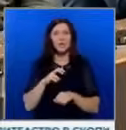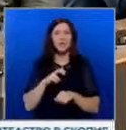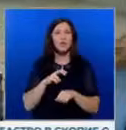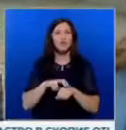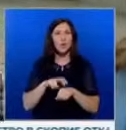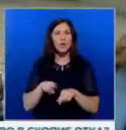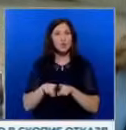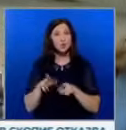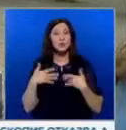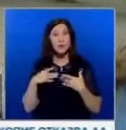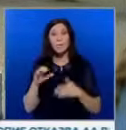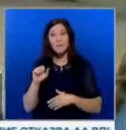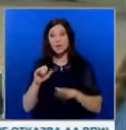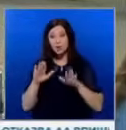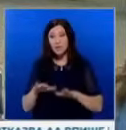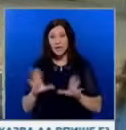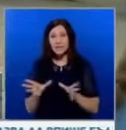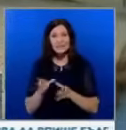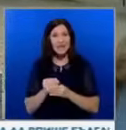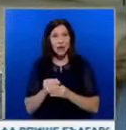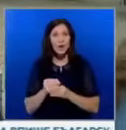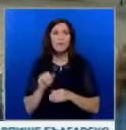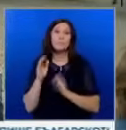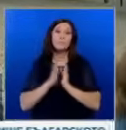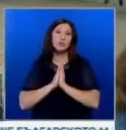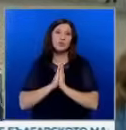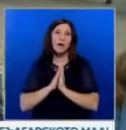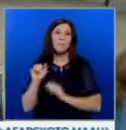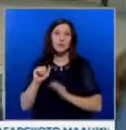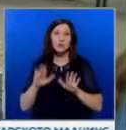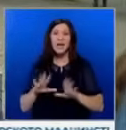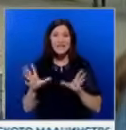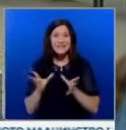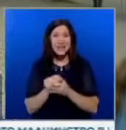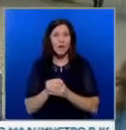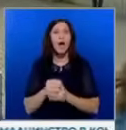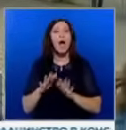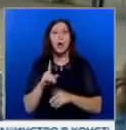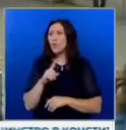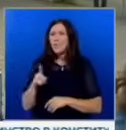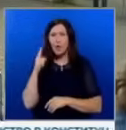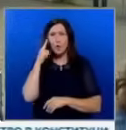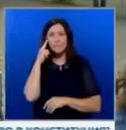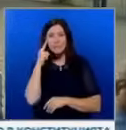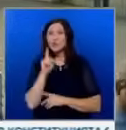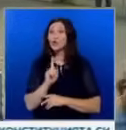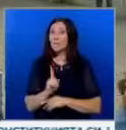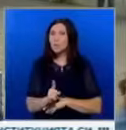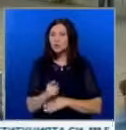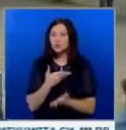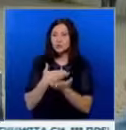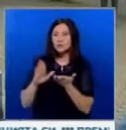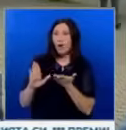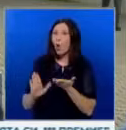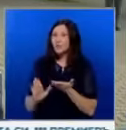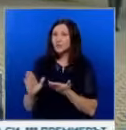да остане цяла. Призовавам партията да остане цяла. Ако някой мисли, че може с изгонването